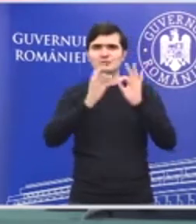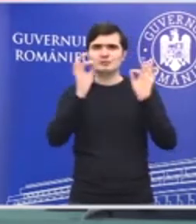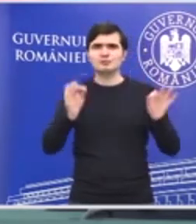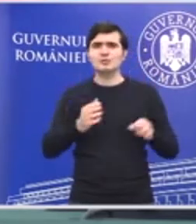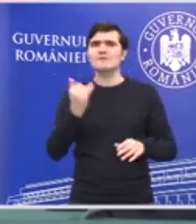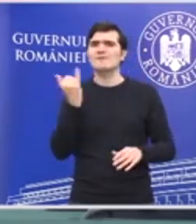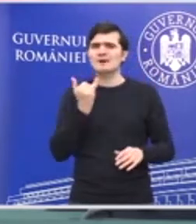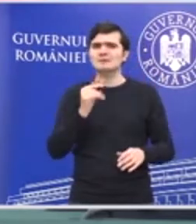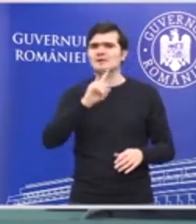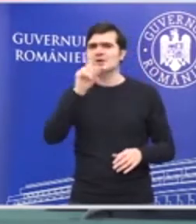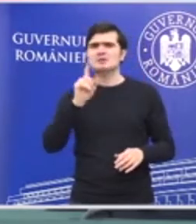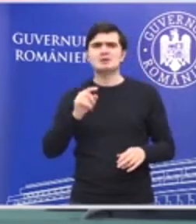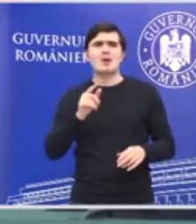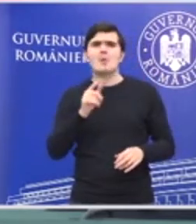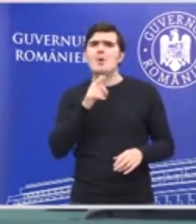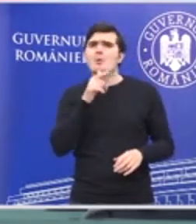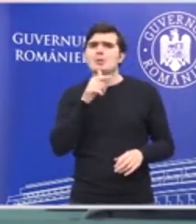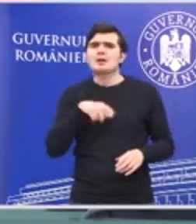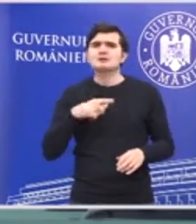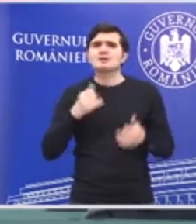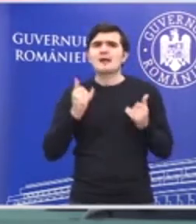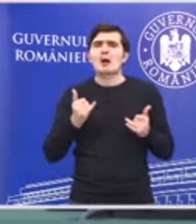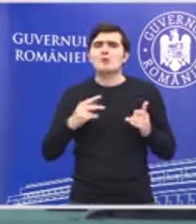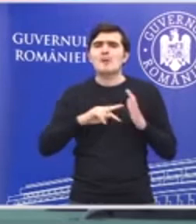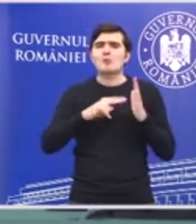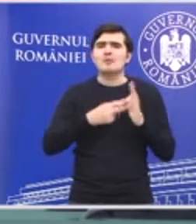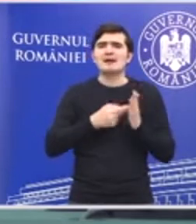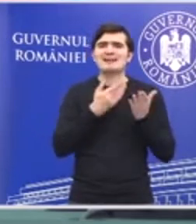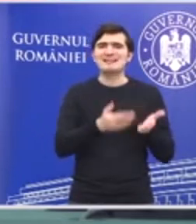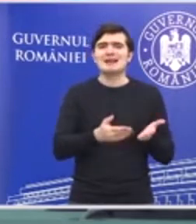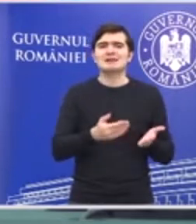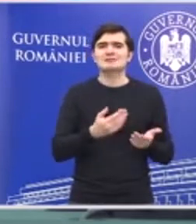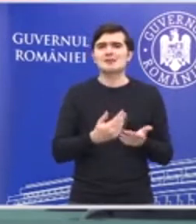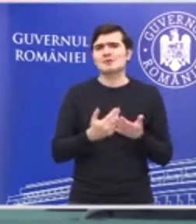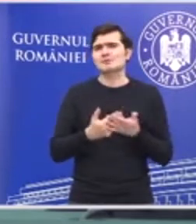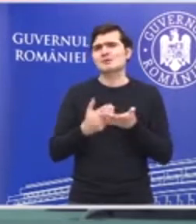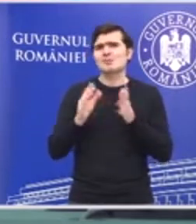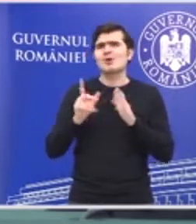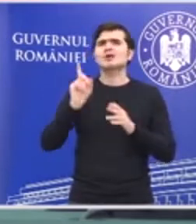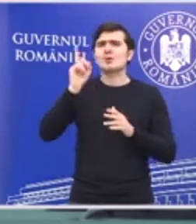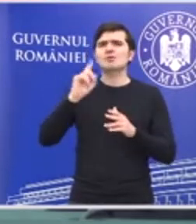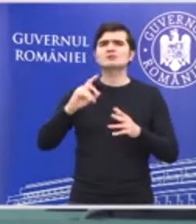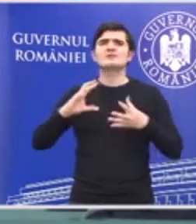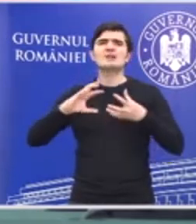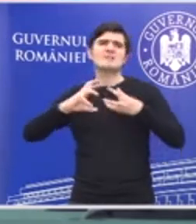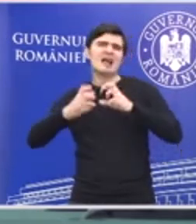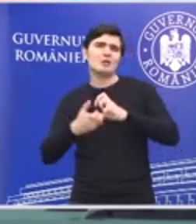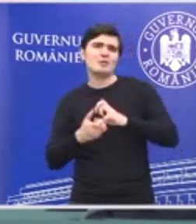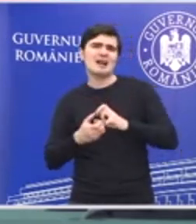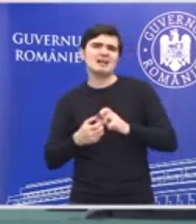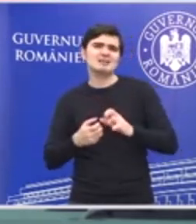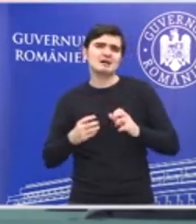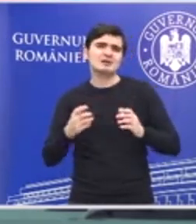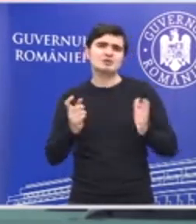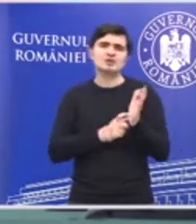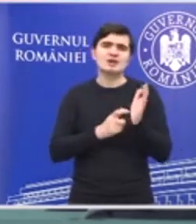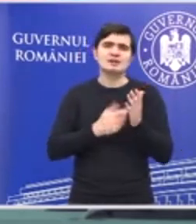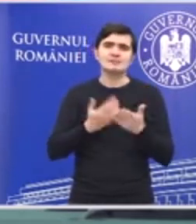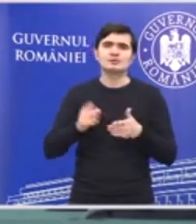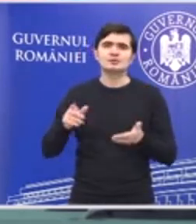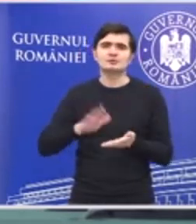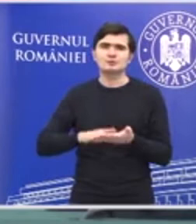pregătirile pentru ceva ce poate ne va aglomera cerința de această dovadă? La